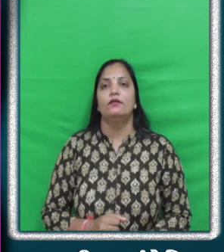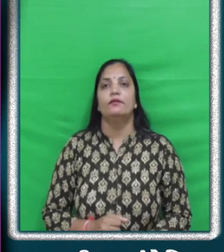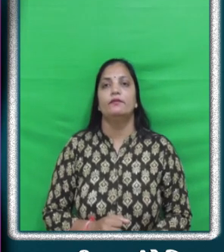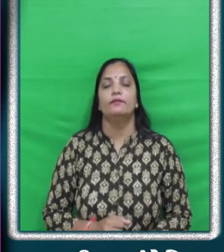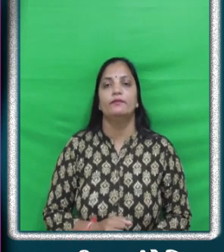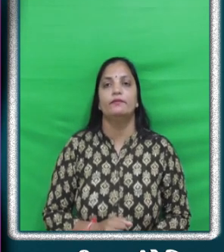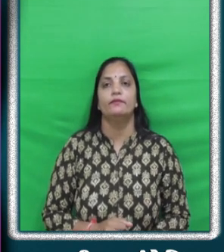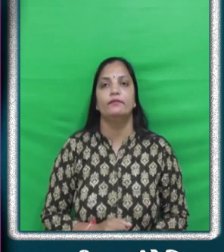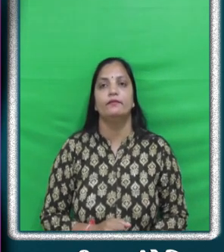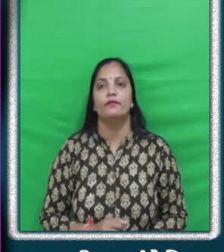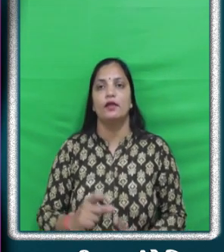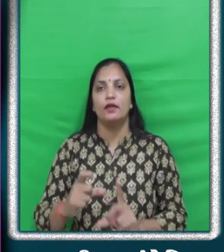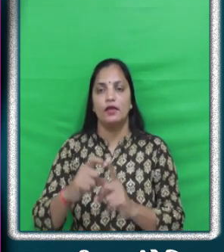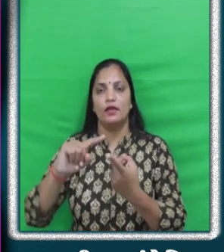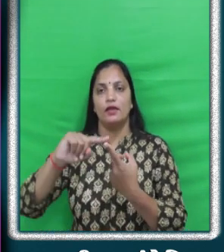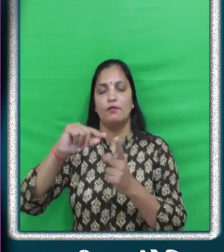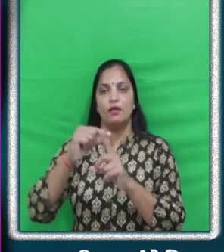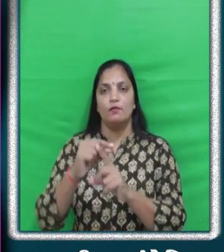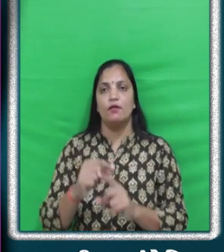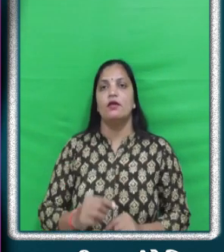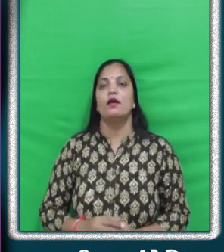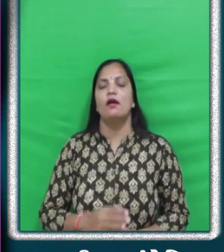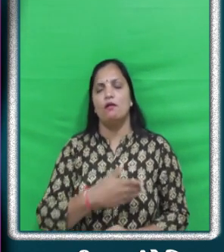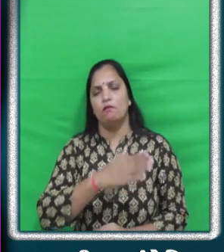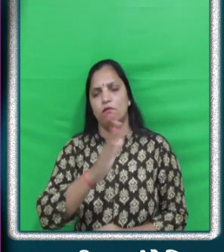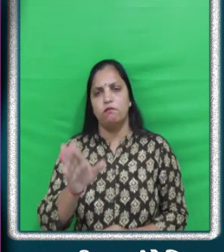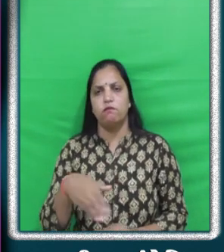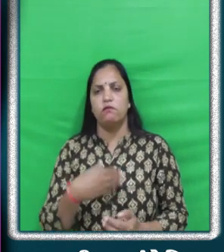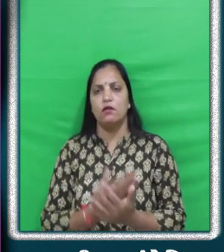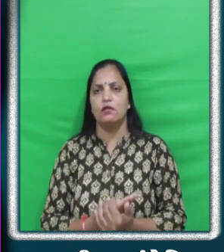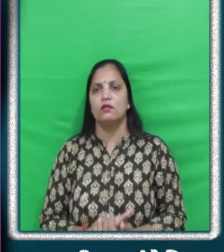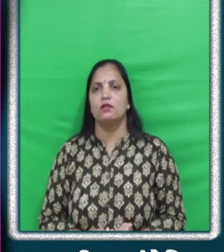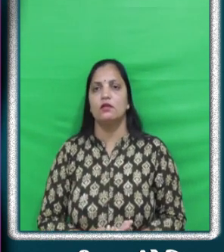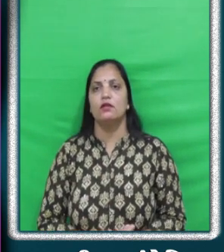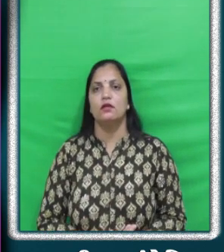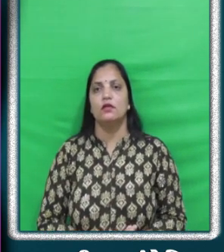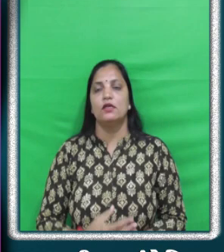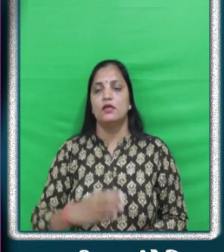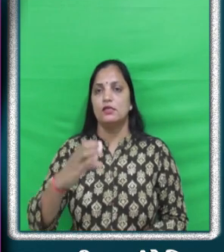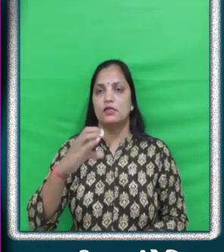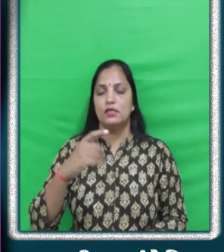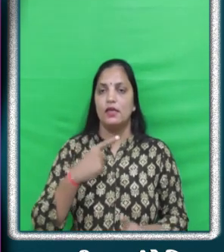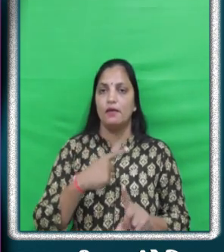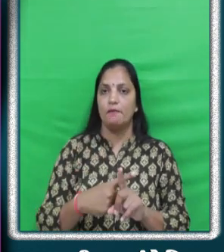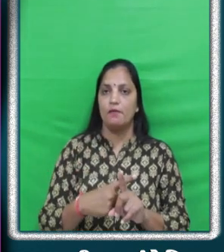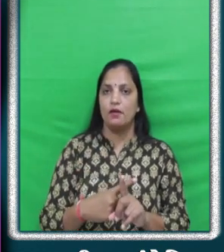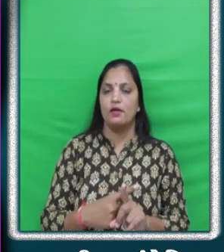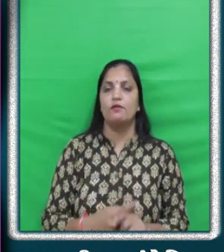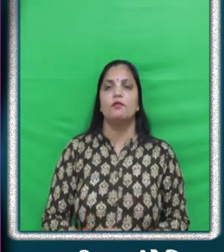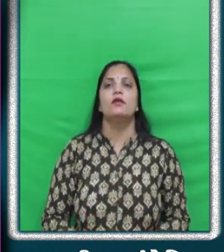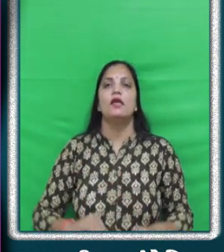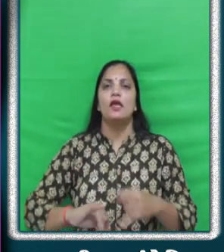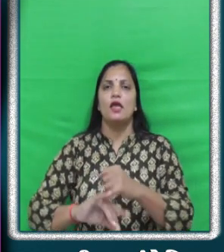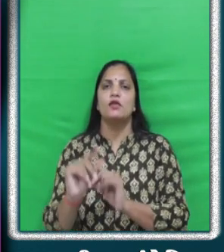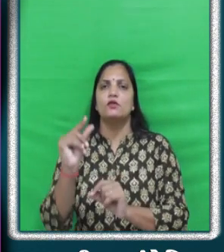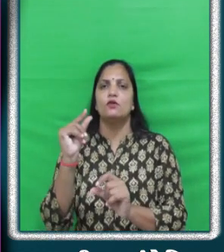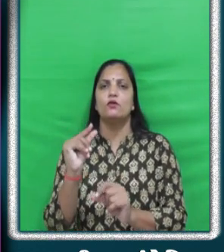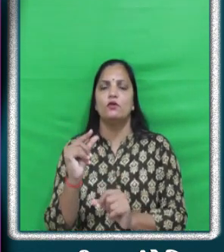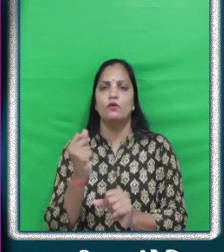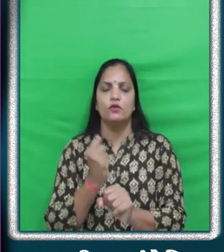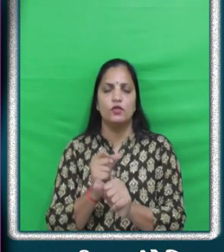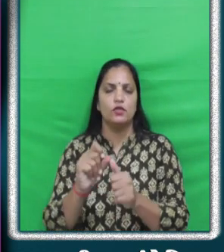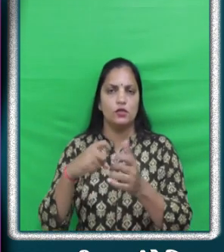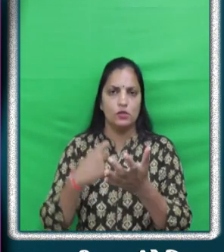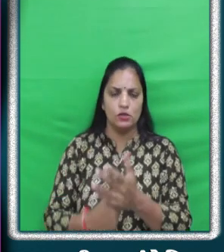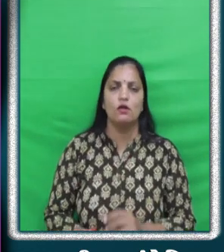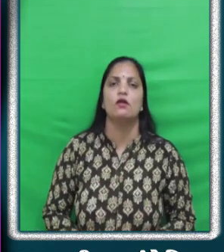છે, દીપ કહે છે વેરી ગુડ, તો આ બધા જે છે કાર્બોદિત અને ગ્લુકોઝ સ્ટાર્ચ, બરોબર, આ બધા